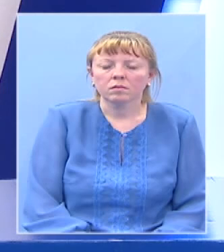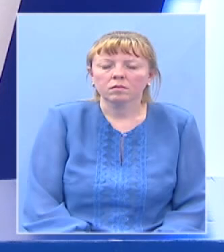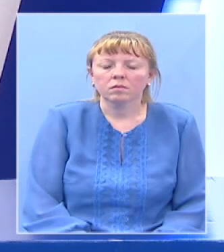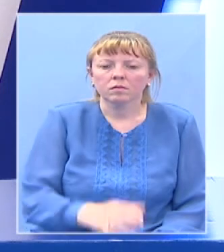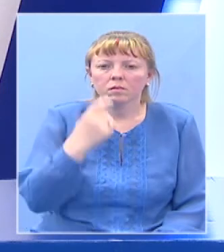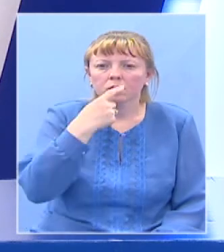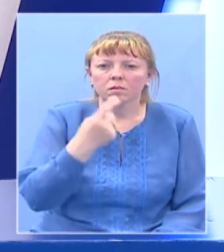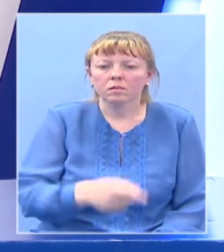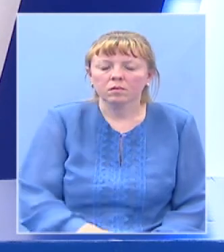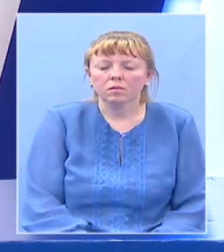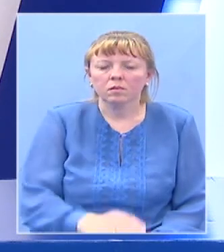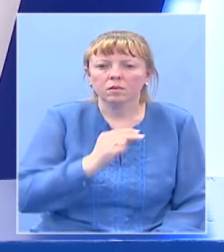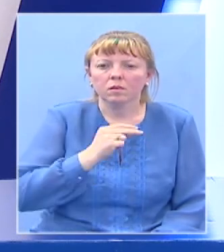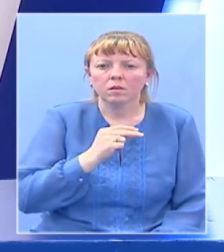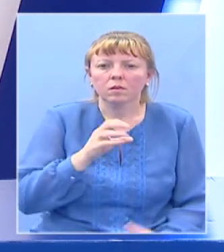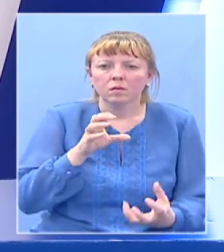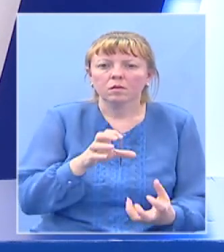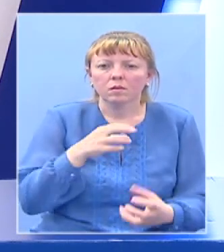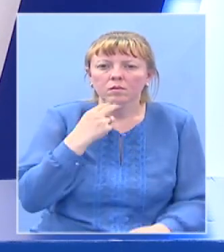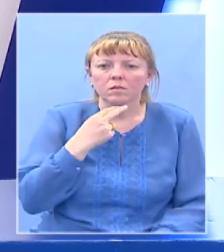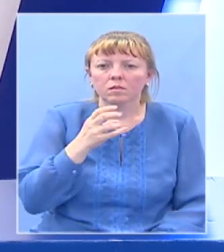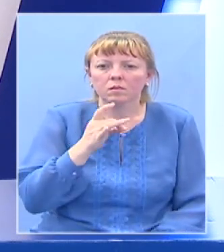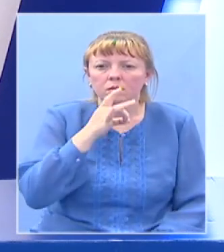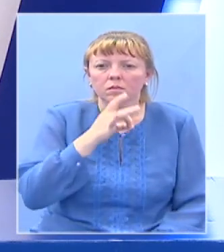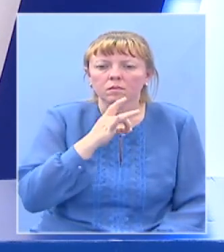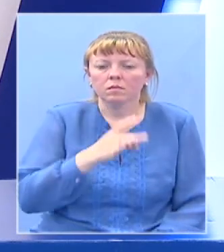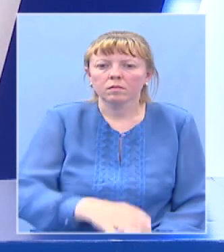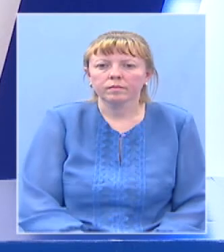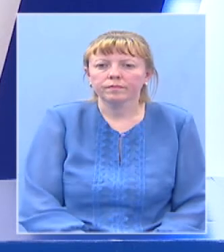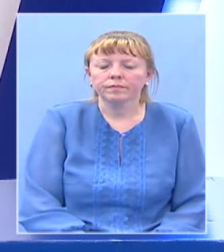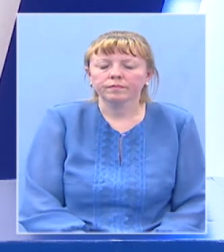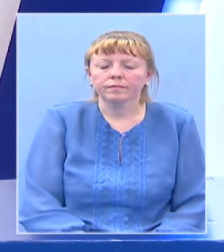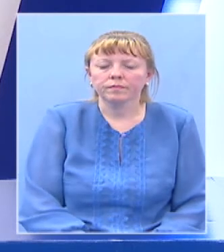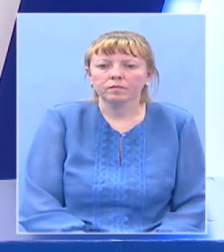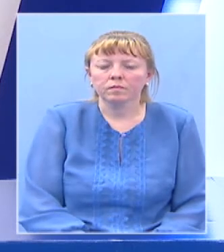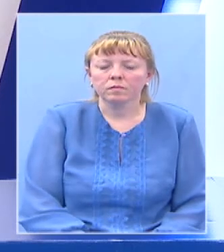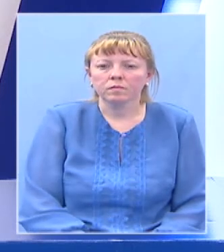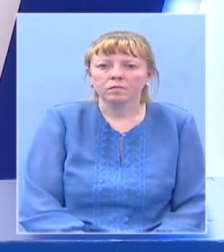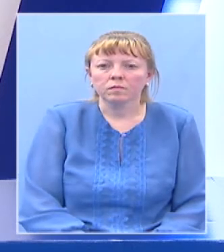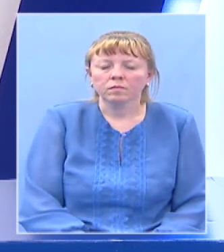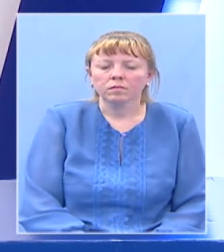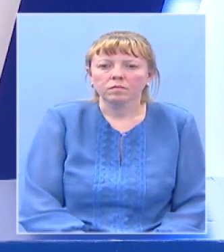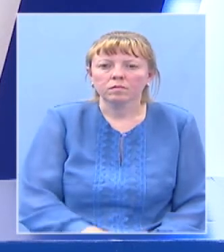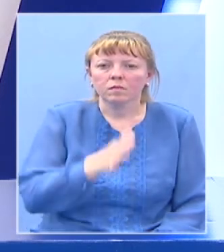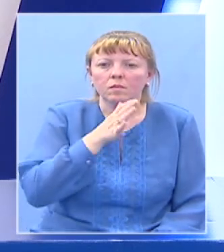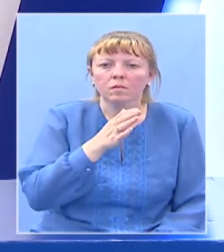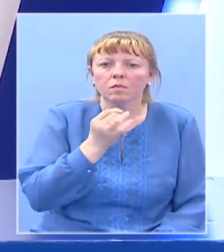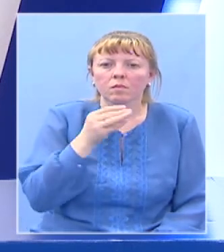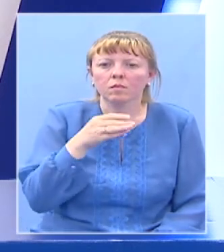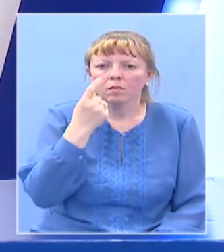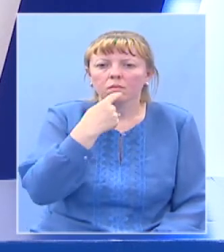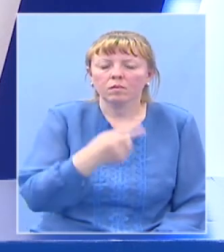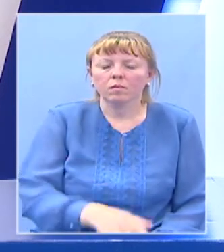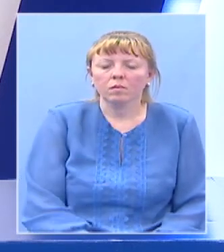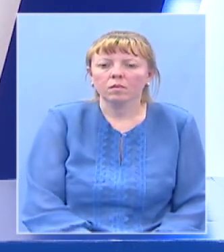организации работ пасов транспортного контроля на территории Республики Казахстан на данном посту уполномоченные лица -